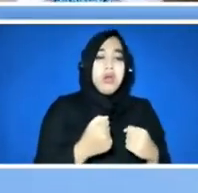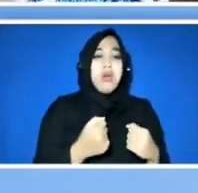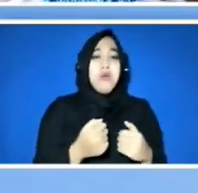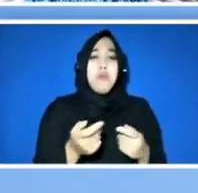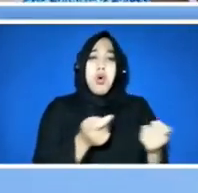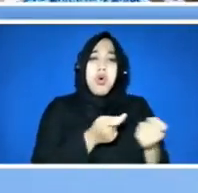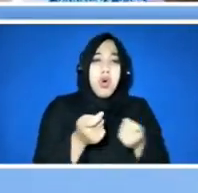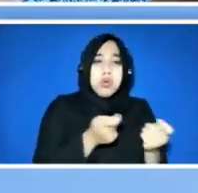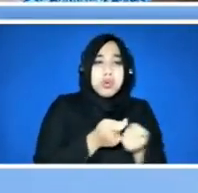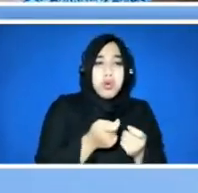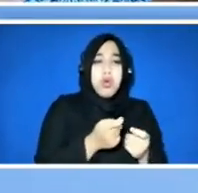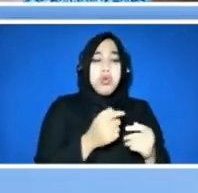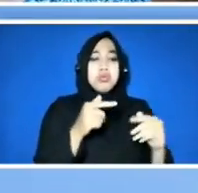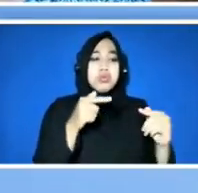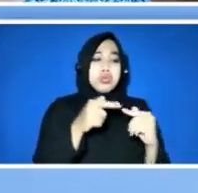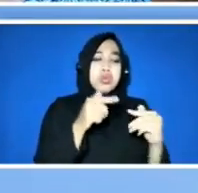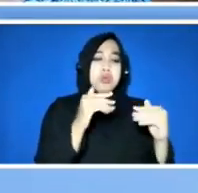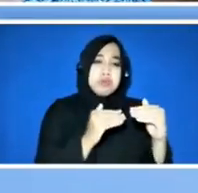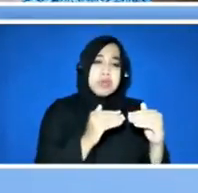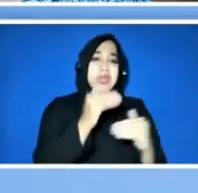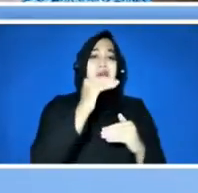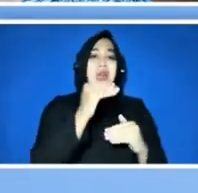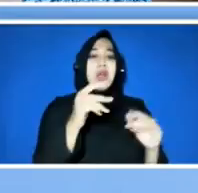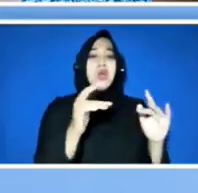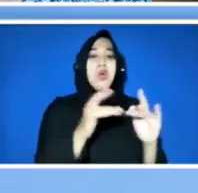dimobilisasi dalam rangka meningkatkan kontak tracing.